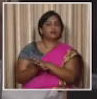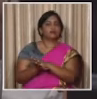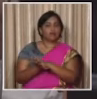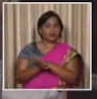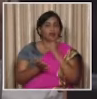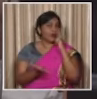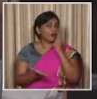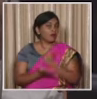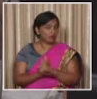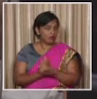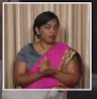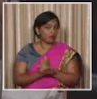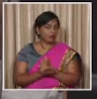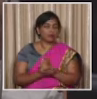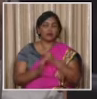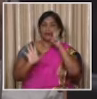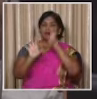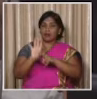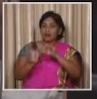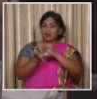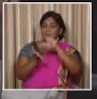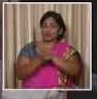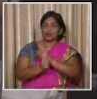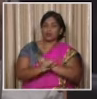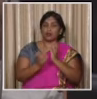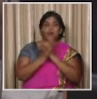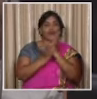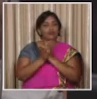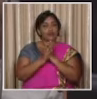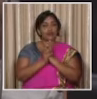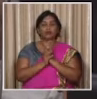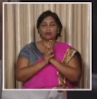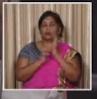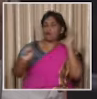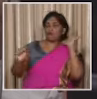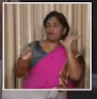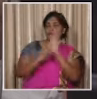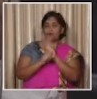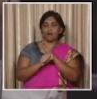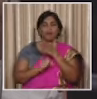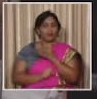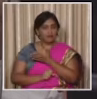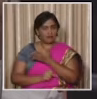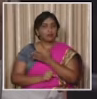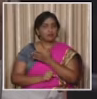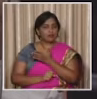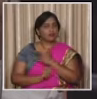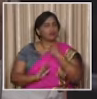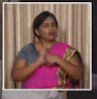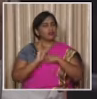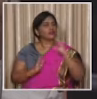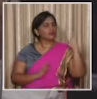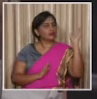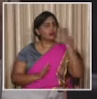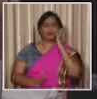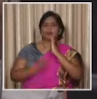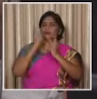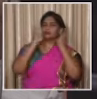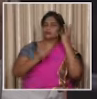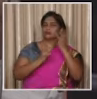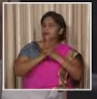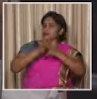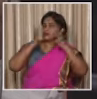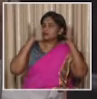තරම් අමාරුද? ආසන වෙන් නොකළ පෙට්ටිවල මොන තරම් සෙනඟක් ඉන්නවද? රට හැම තැන්ව සංචාරයක